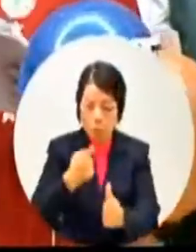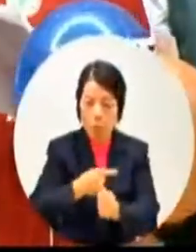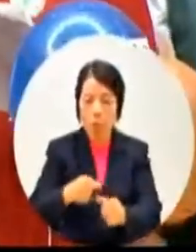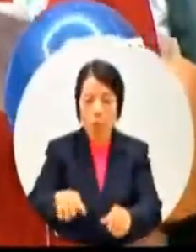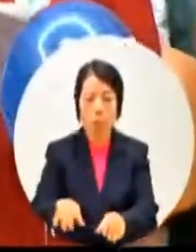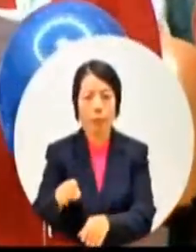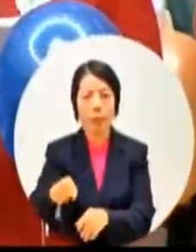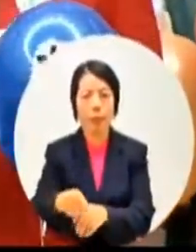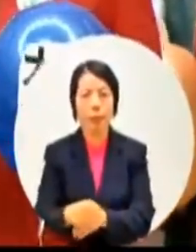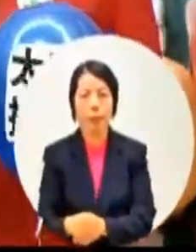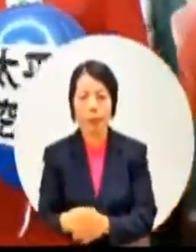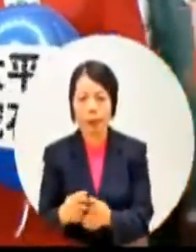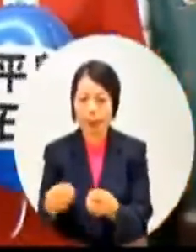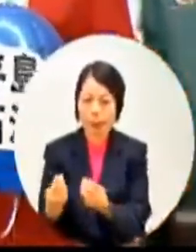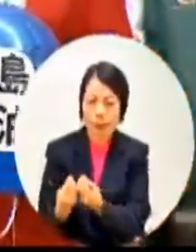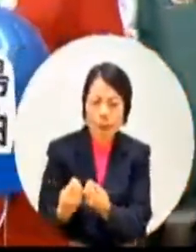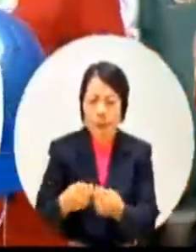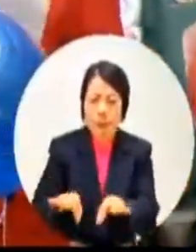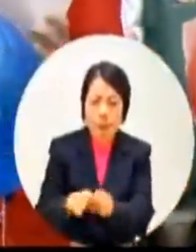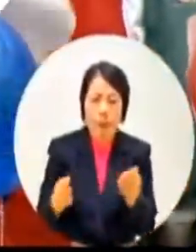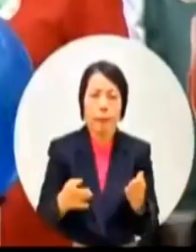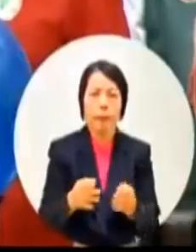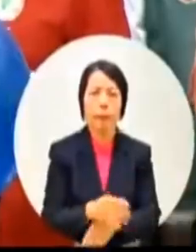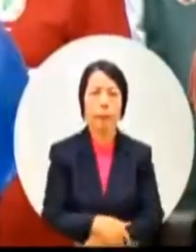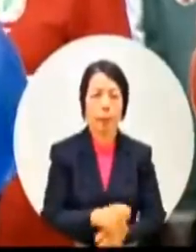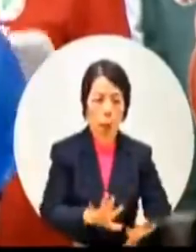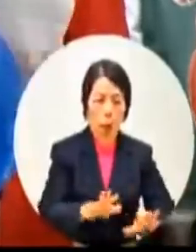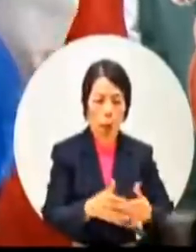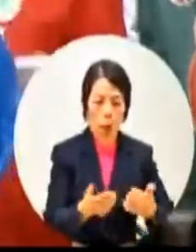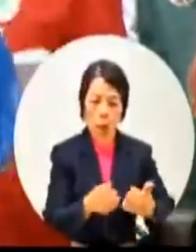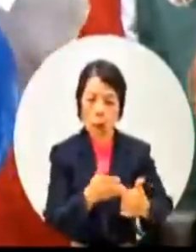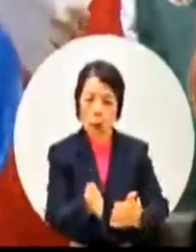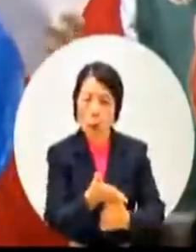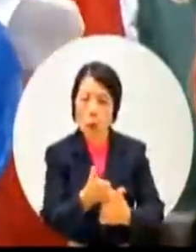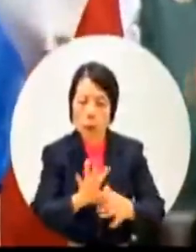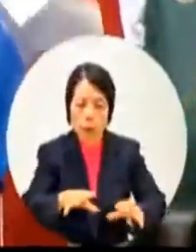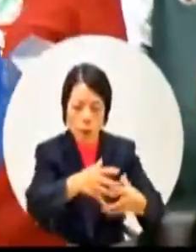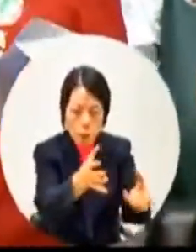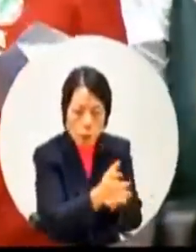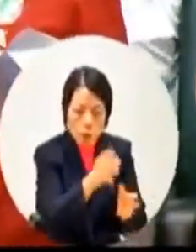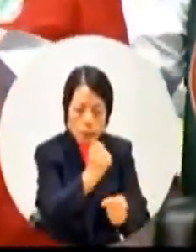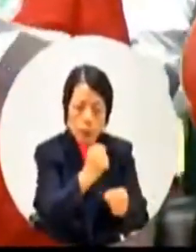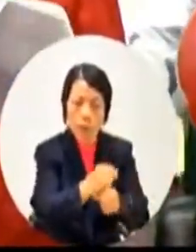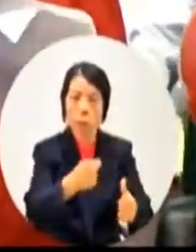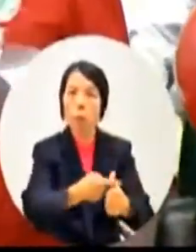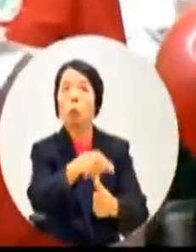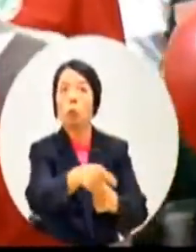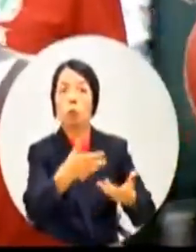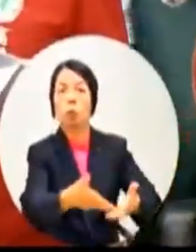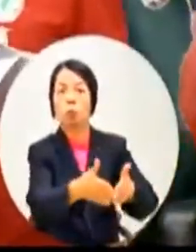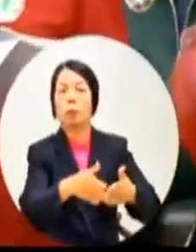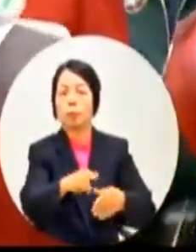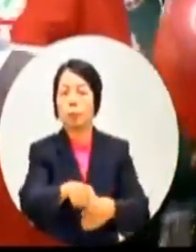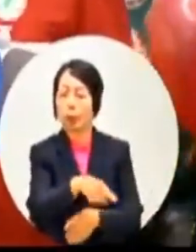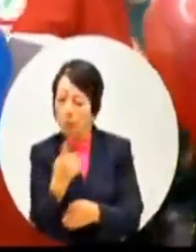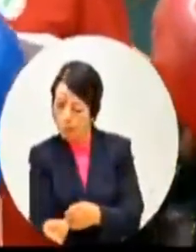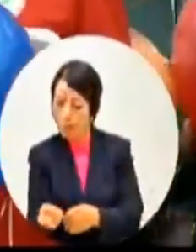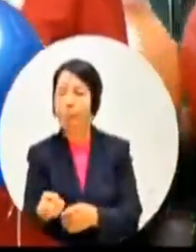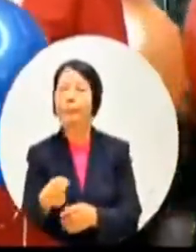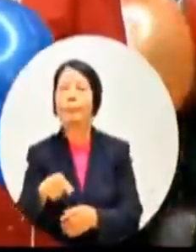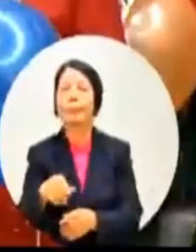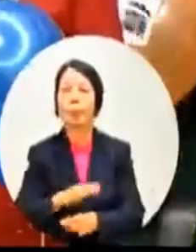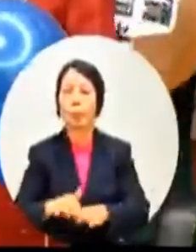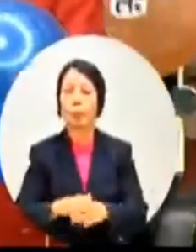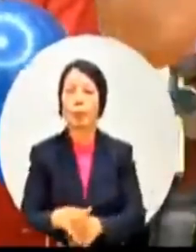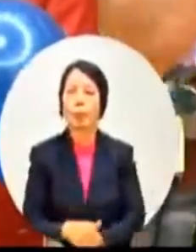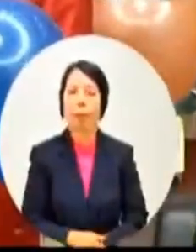区，但是蛋白区就原高雄县。 好，我了解了，你的意思就是说，明年的1月17日，全高雄市的路面没有办法